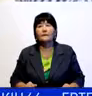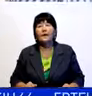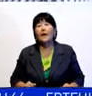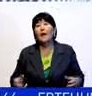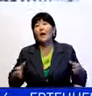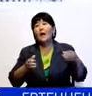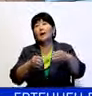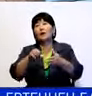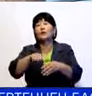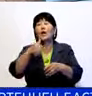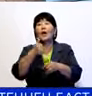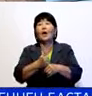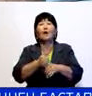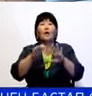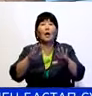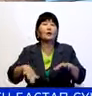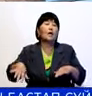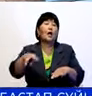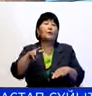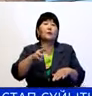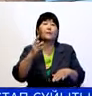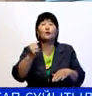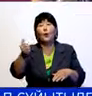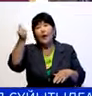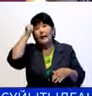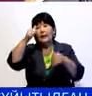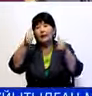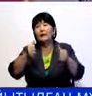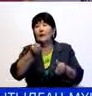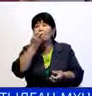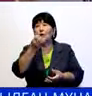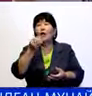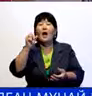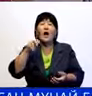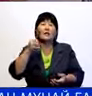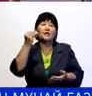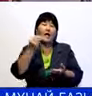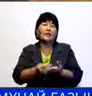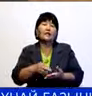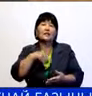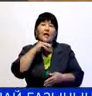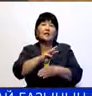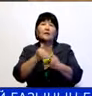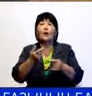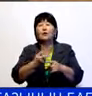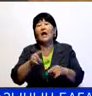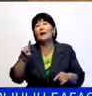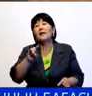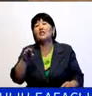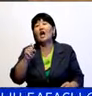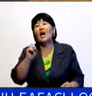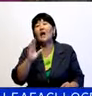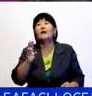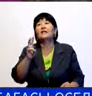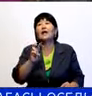Делегация өкілдері әуелі аудан орталығындағы Мұстафа Шоқай ескерткішіне гүл шоғын қойып, Алаш ардақтысының рухына тағзым етті. Бұдан соң Ыбырай Жақаев Нартай